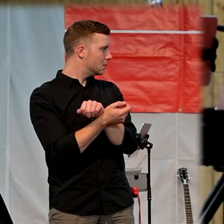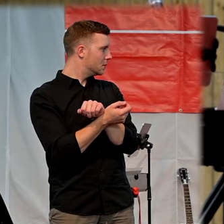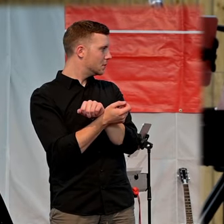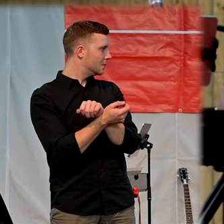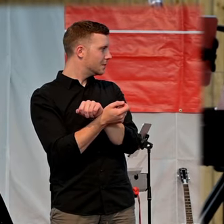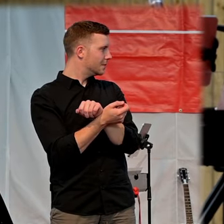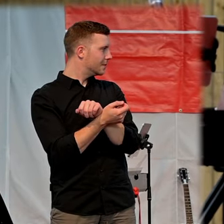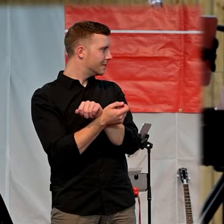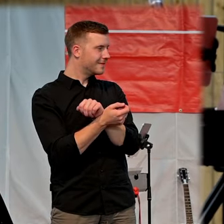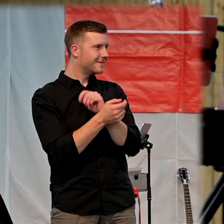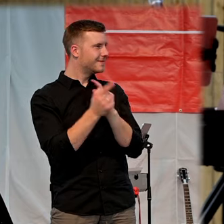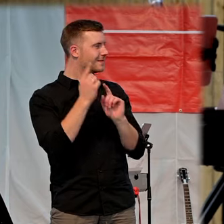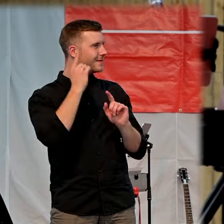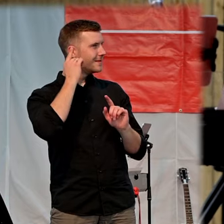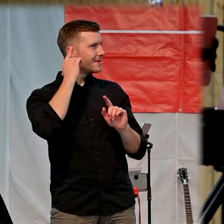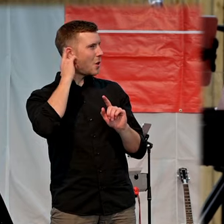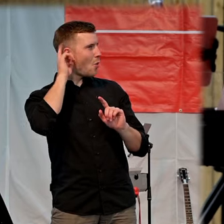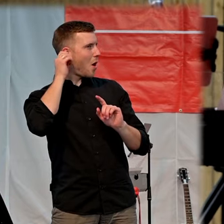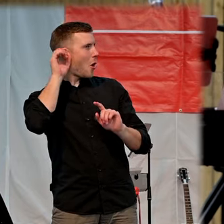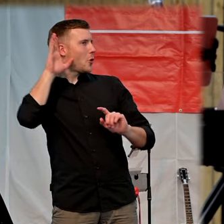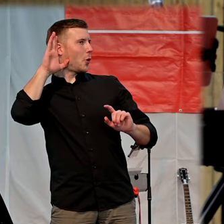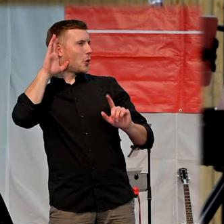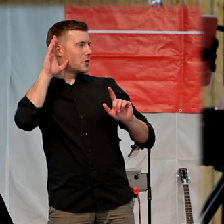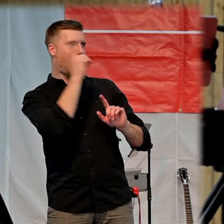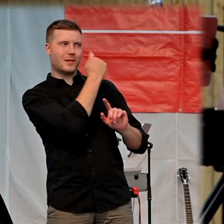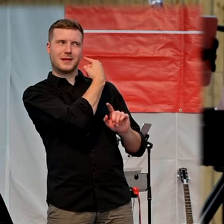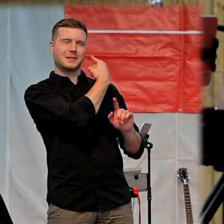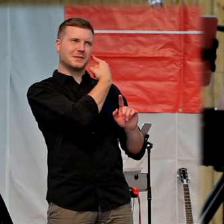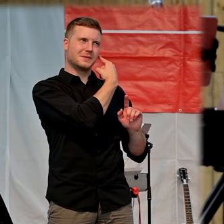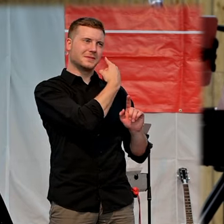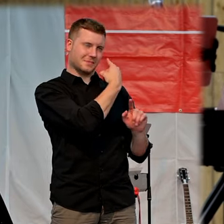ich. Nun, wie auch immer.